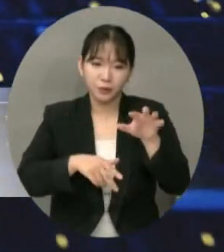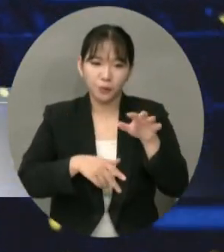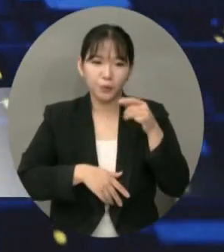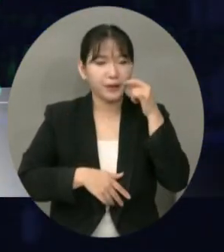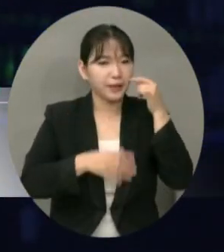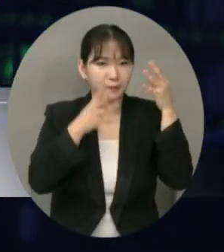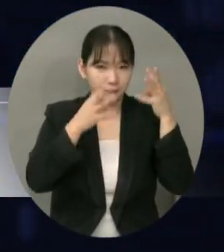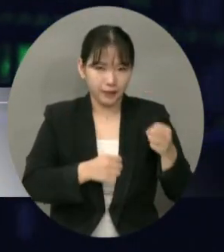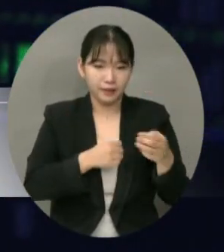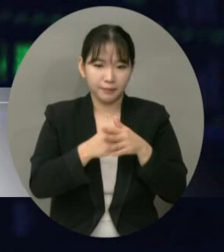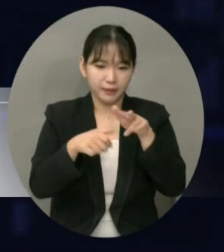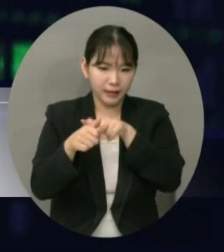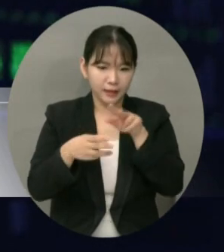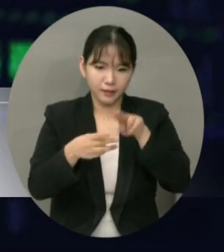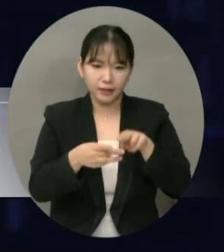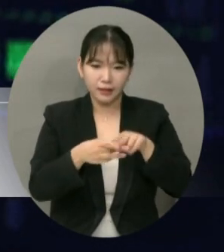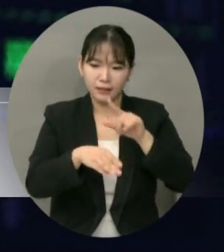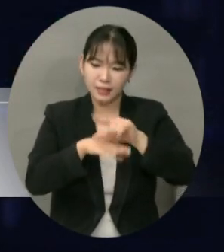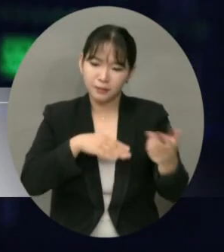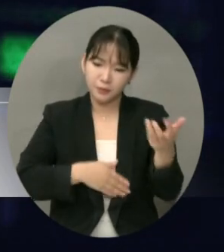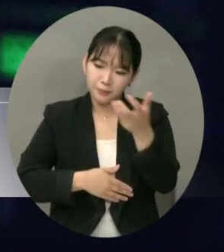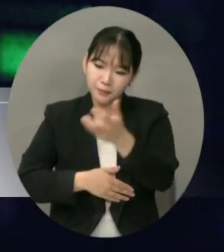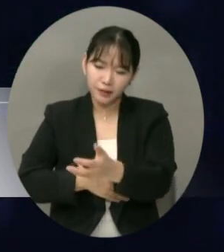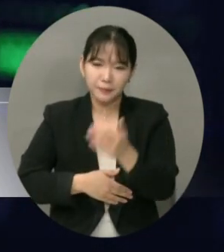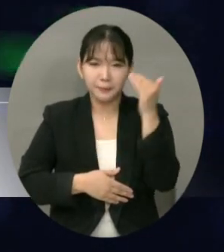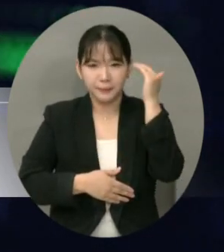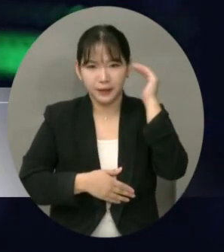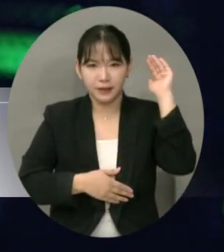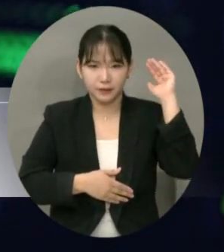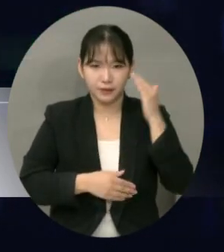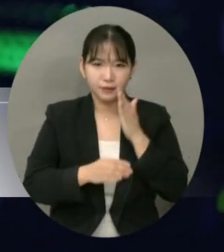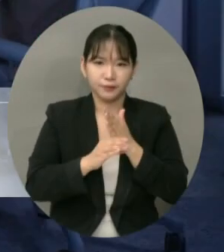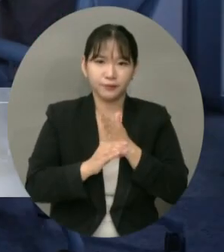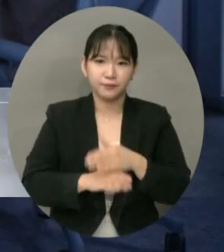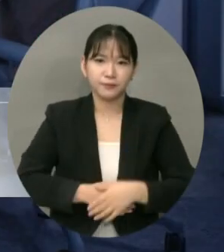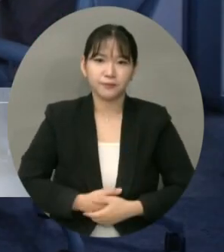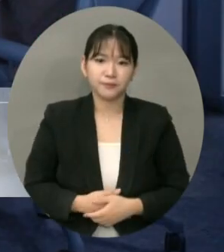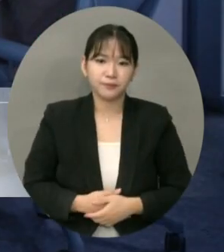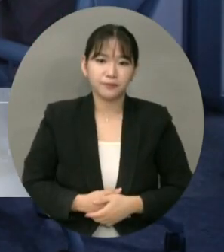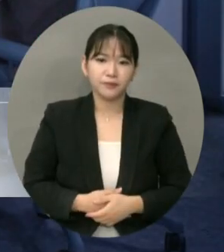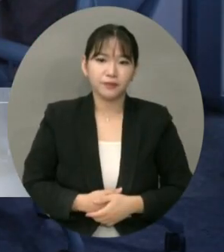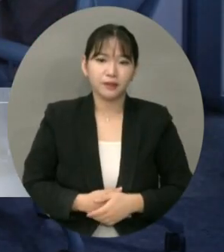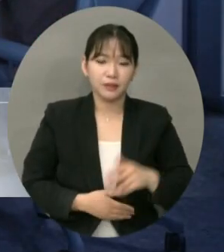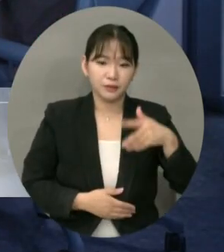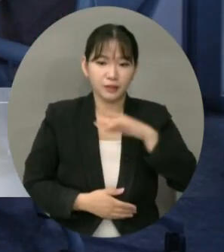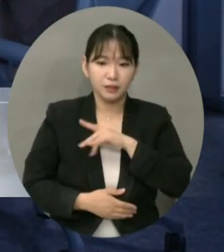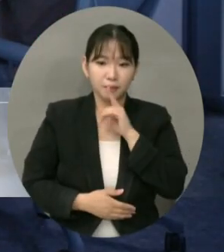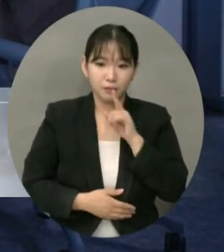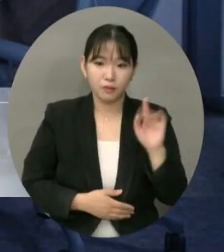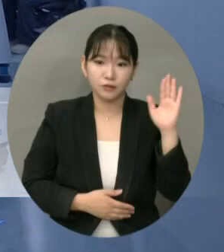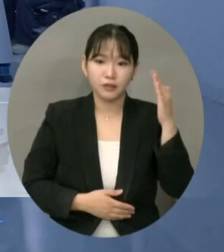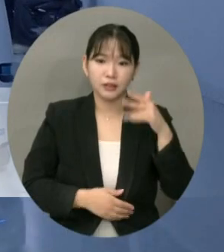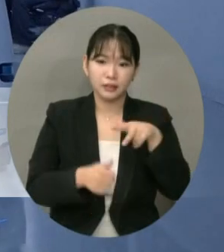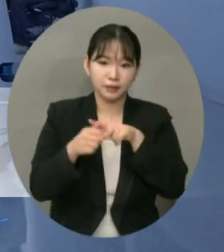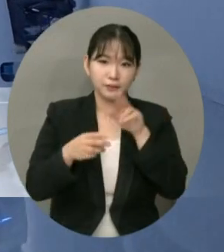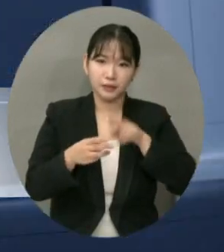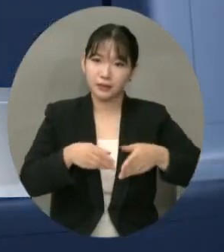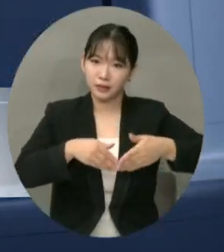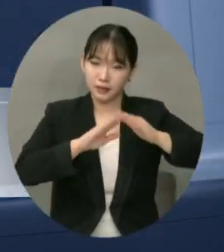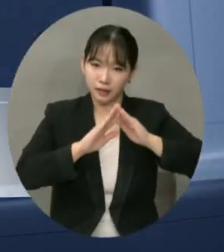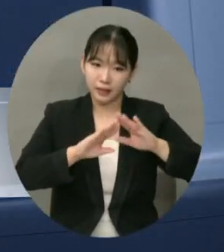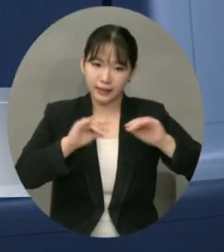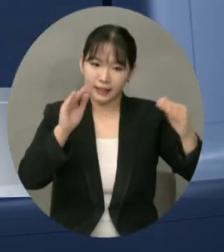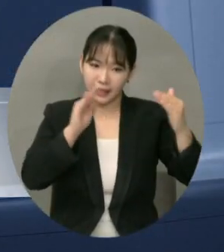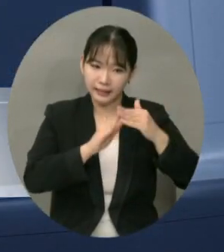받고 있어 데이터센터 지방 이전에 걸림돌로 작용하고 있습니다 최 의원은 최근 데이터센터 설립의